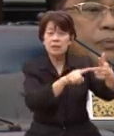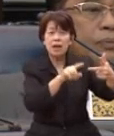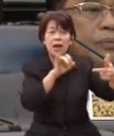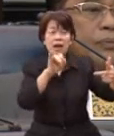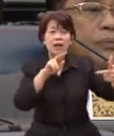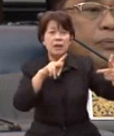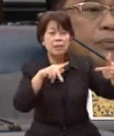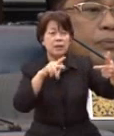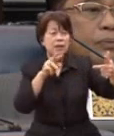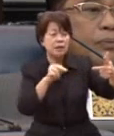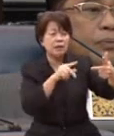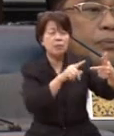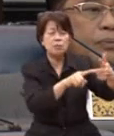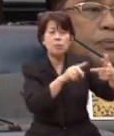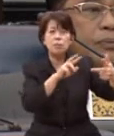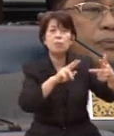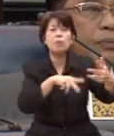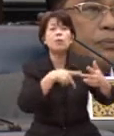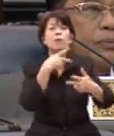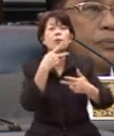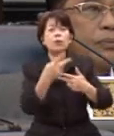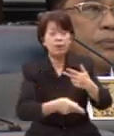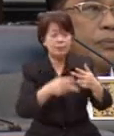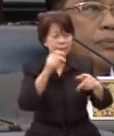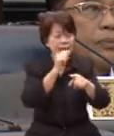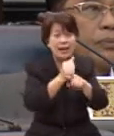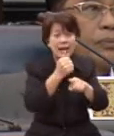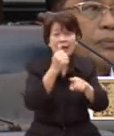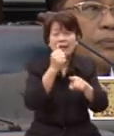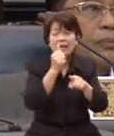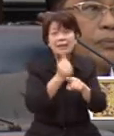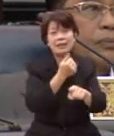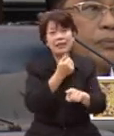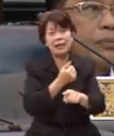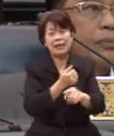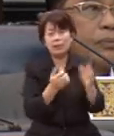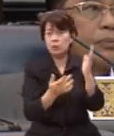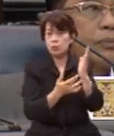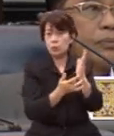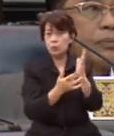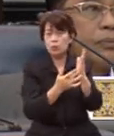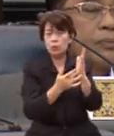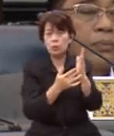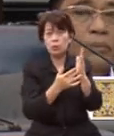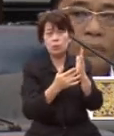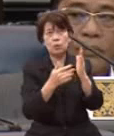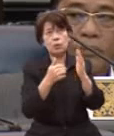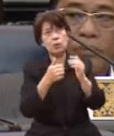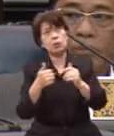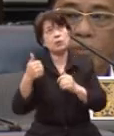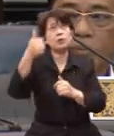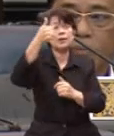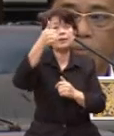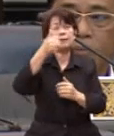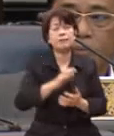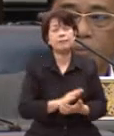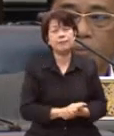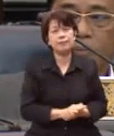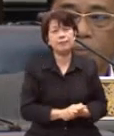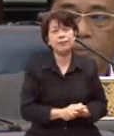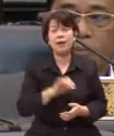yang menawarkan program untuk latihan bertenologi tinggi untuk bersaing dalam